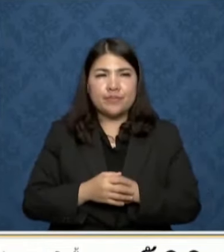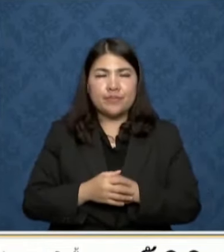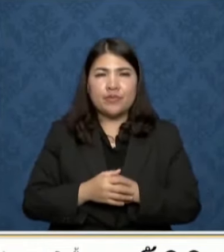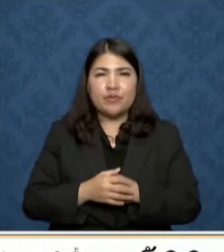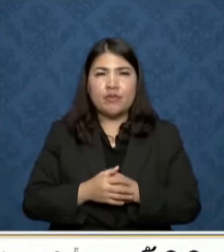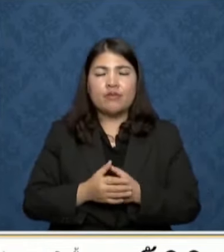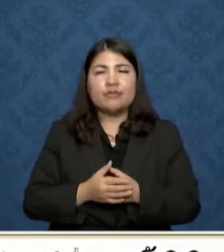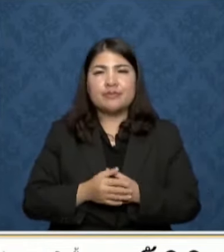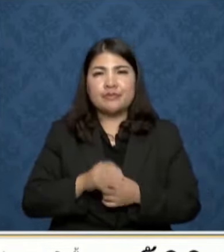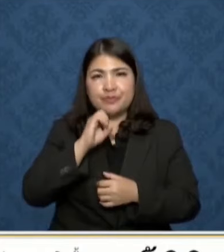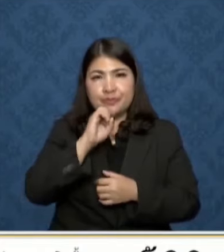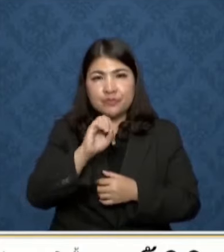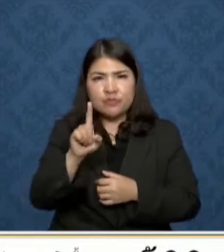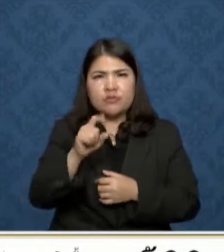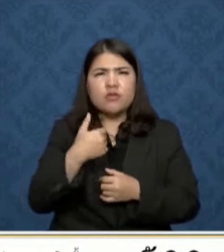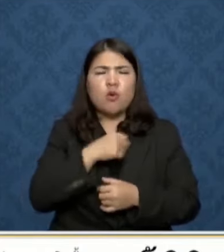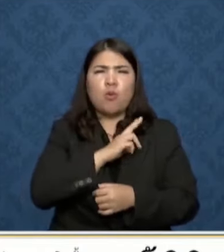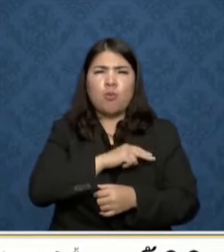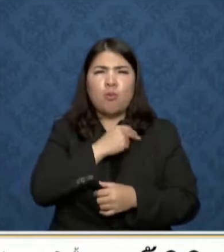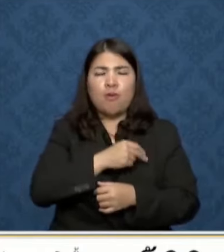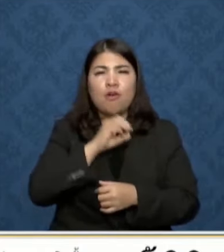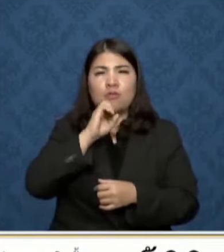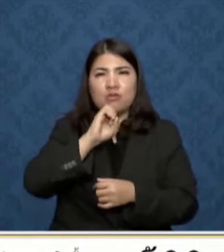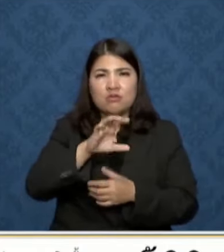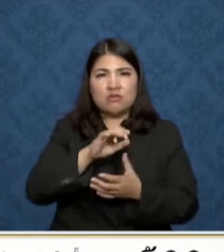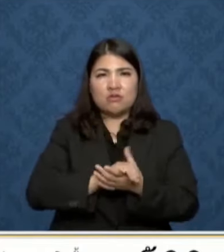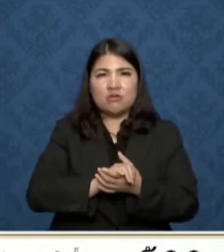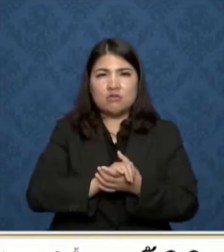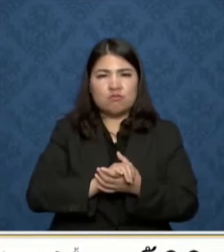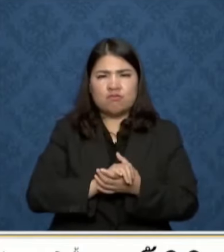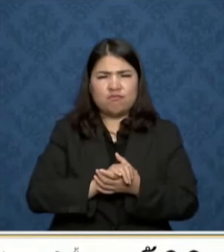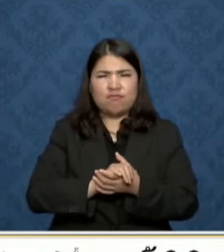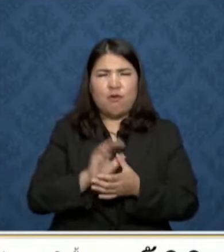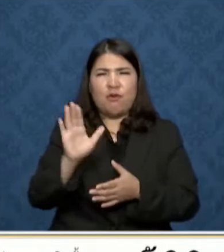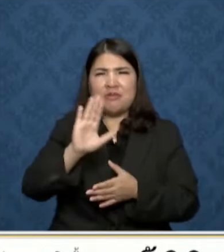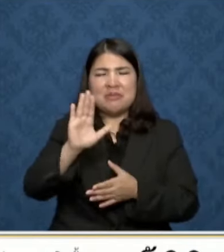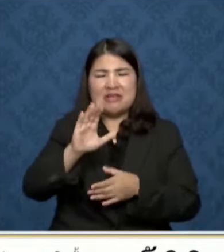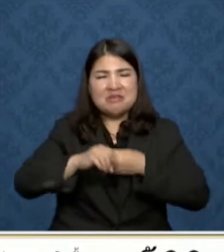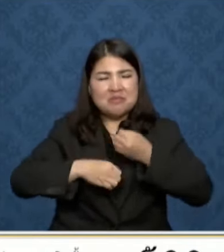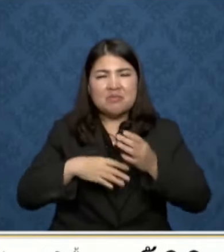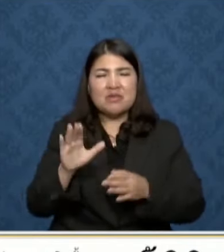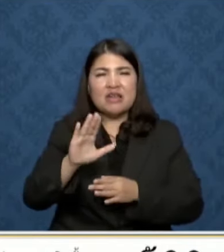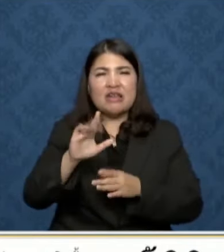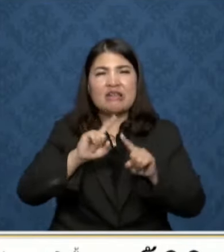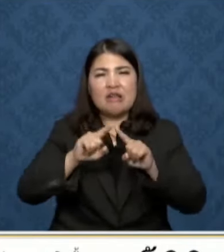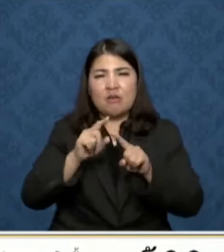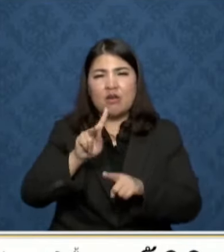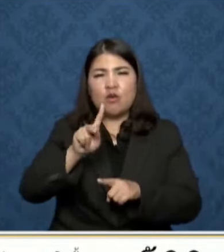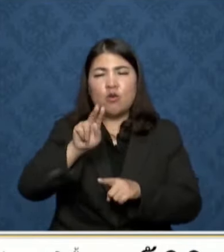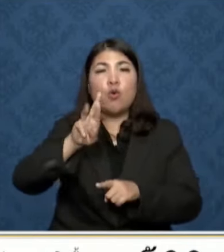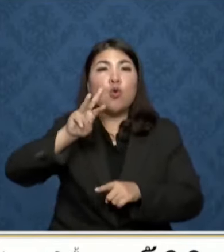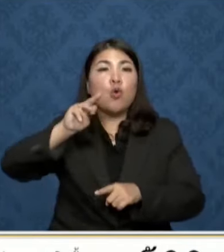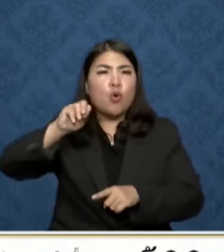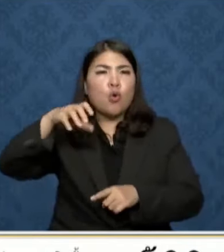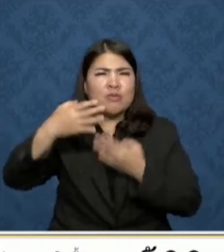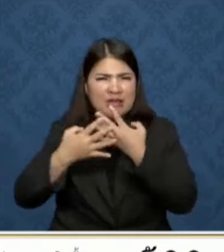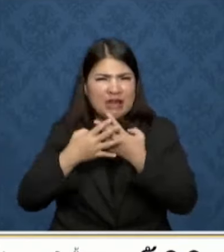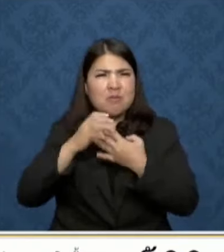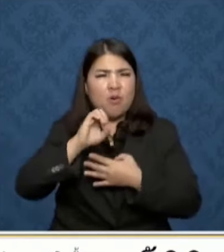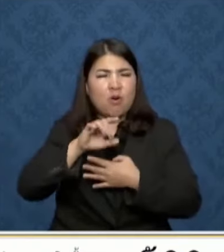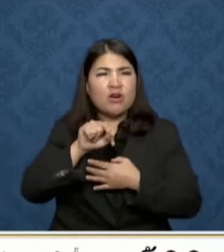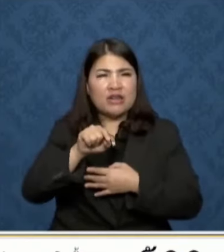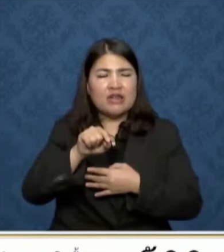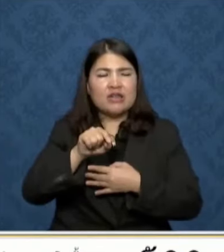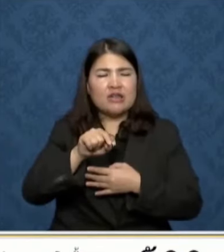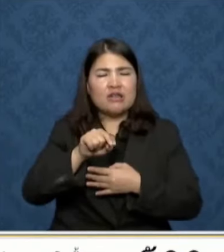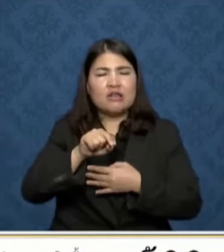า อ้ว คุหมอบอกวาคุหมอไมไดความเหแบนั้นแต่ถาจะทันบอกว่าคุหมอความเห็แบนี้